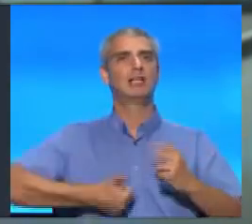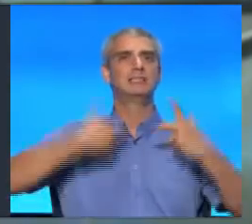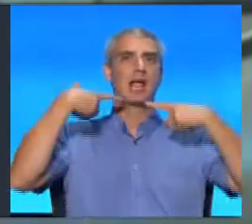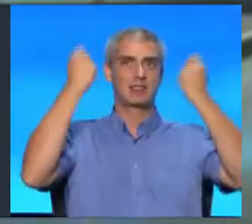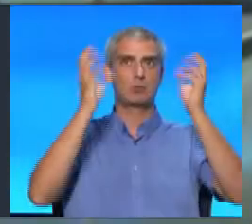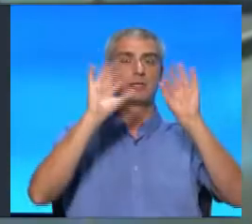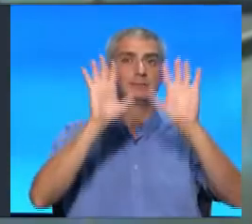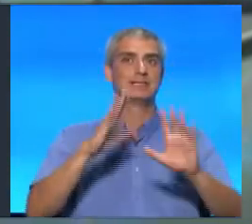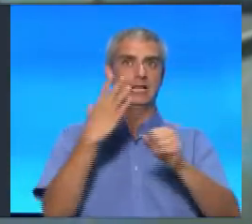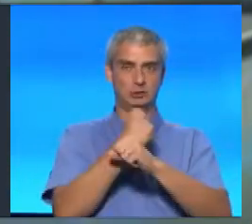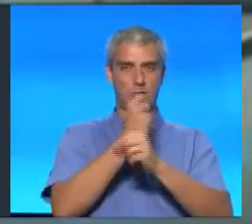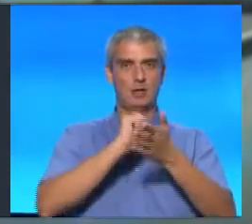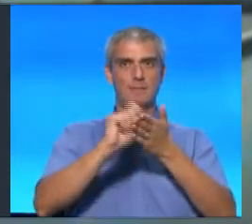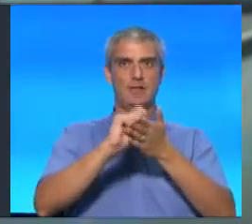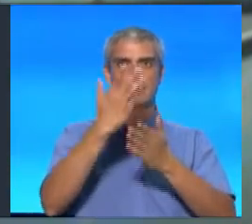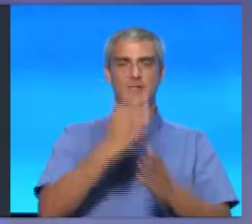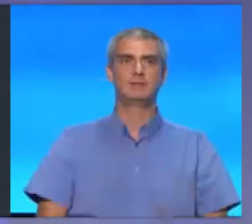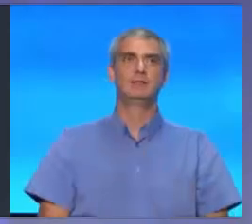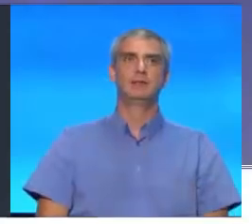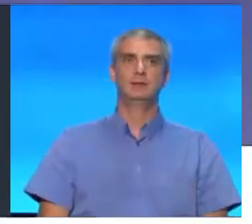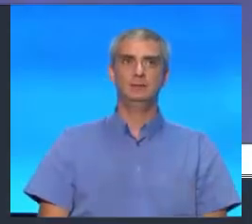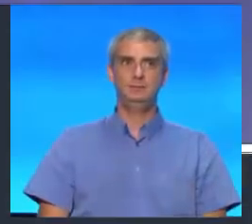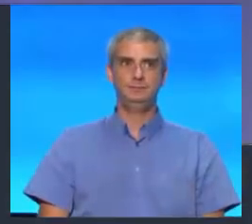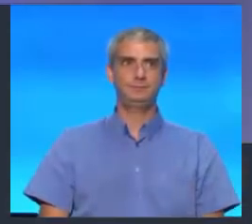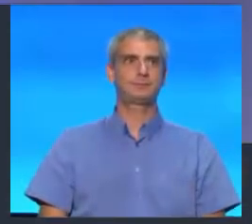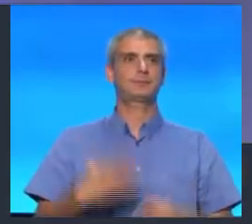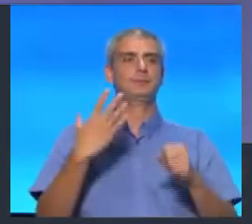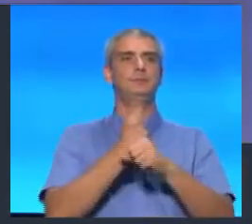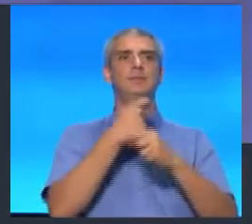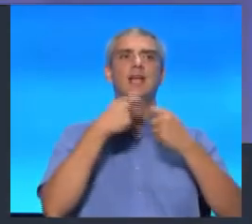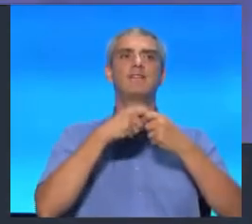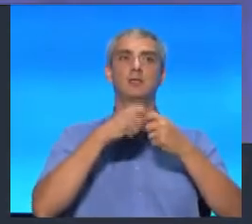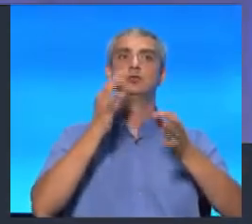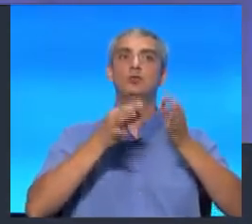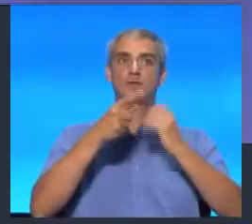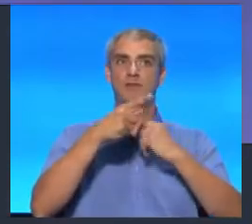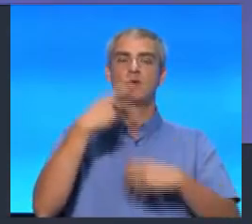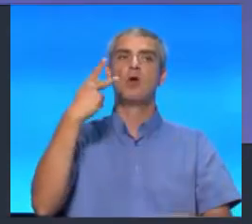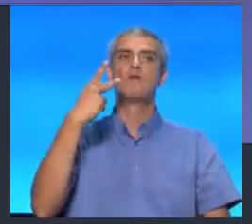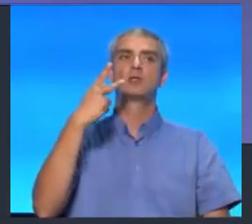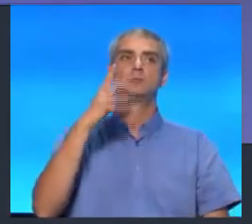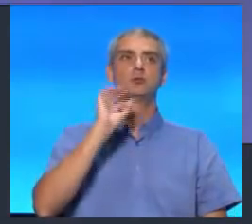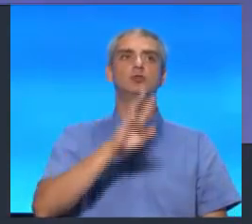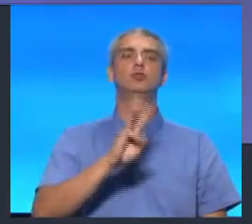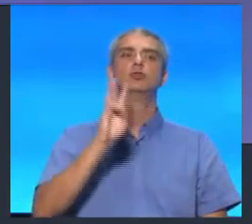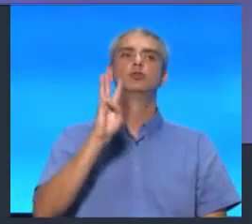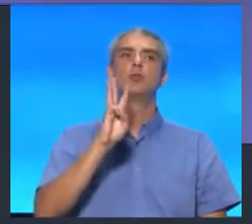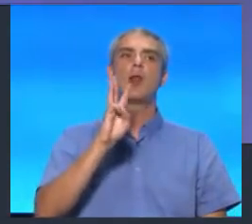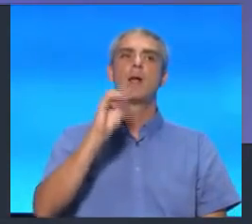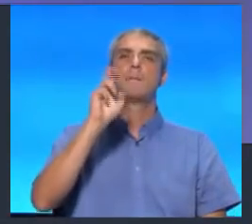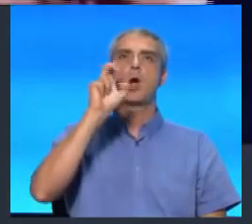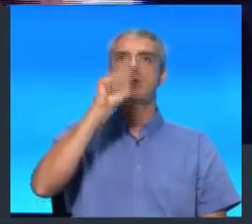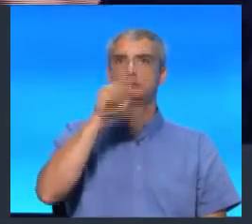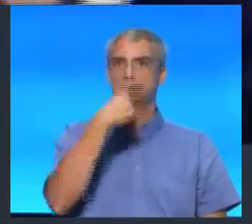הזוכה, בדיווחה של דנה הרמן. The Grand Jury Prize goes to Foxtrot by Samuel